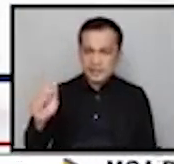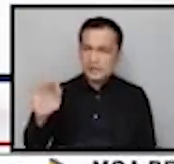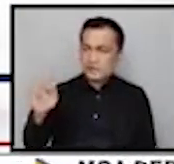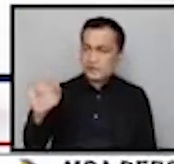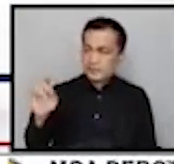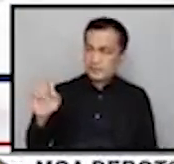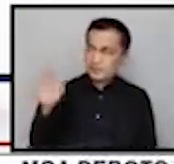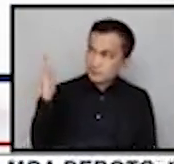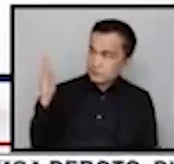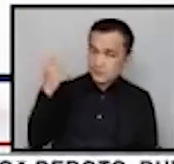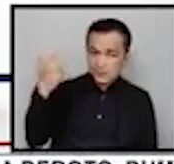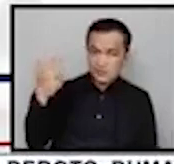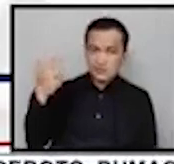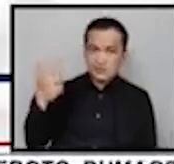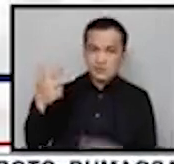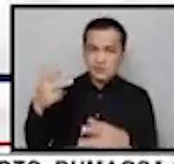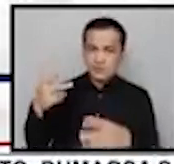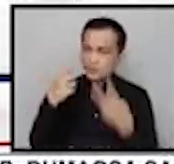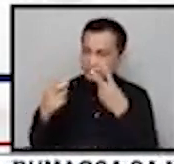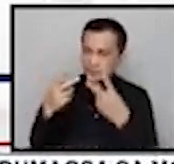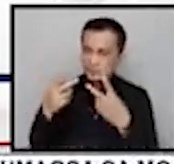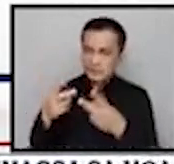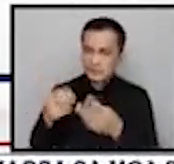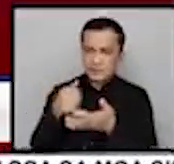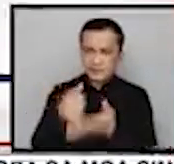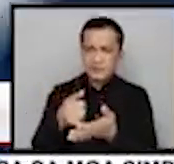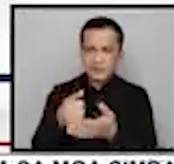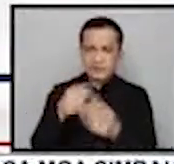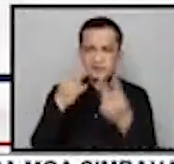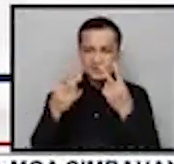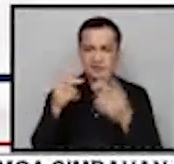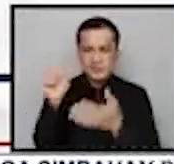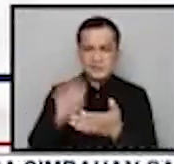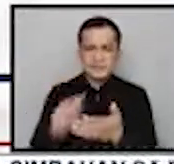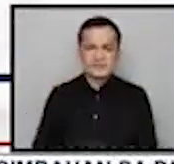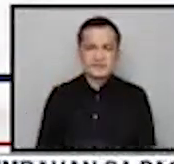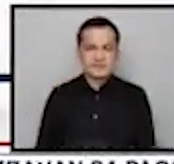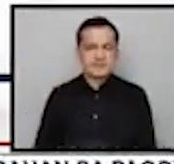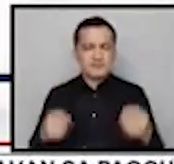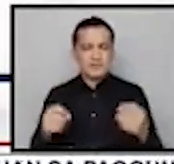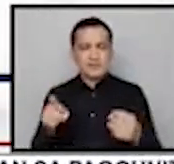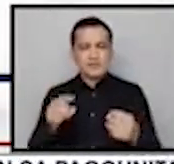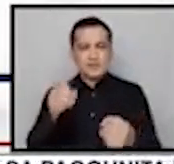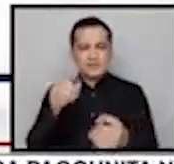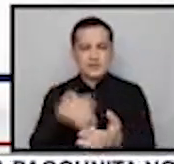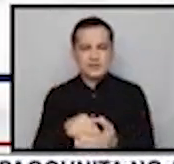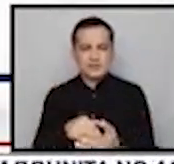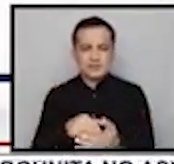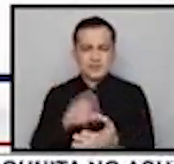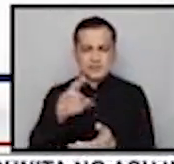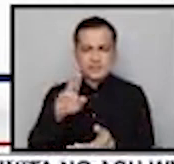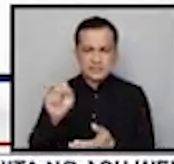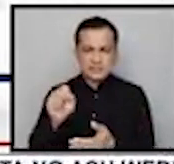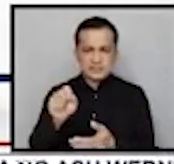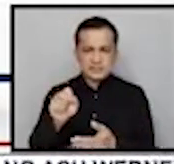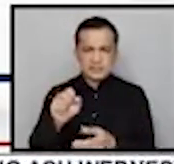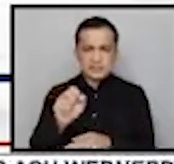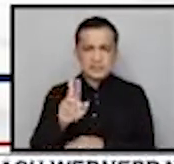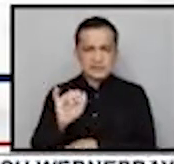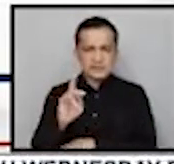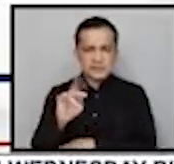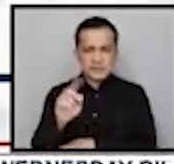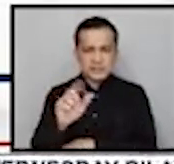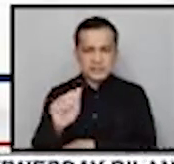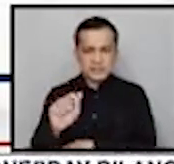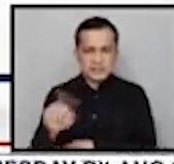ay nakatanggap ng pagkilala para sa visual arts category. Habang ang A Thousand Cuts film ni Ramona Diaz ay tumanggap din